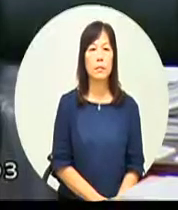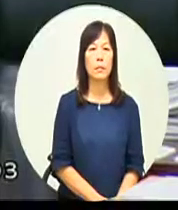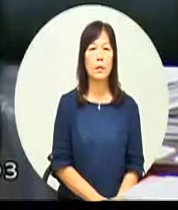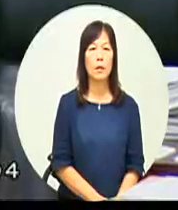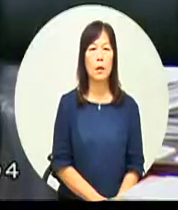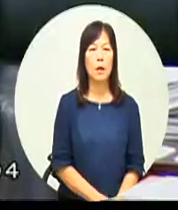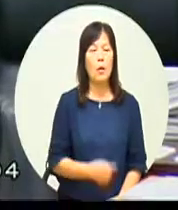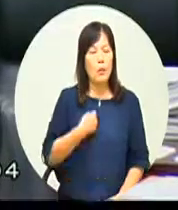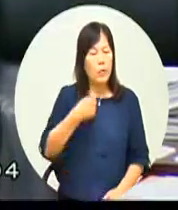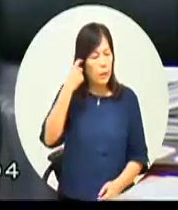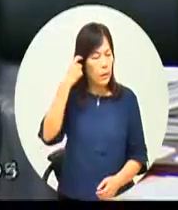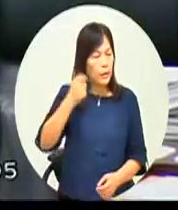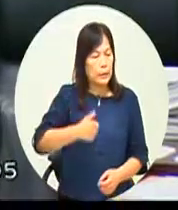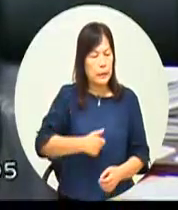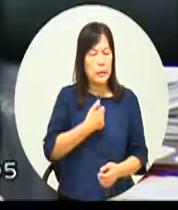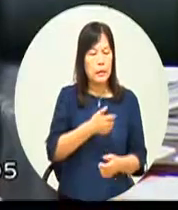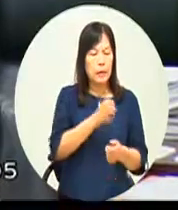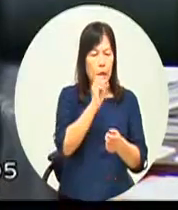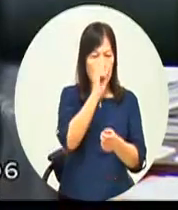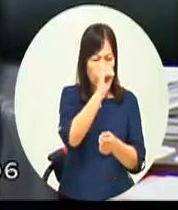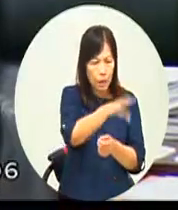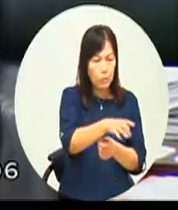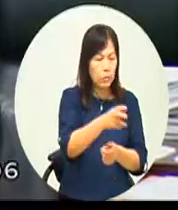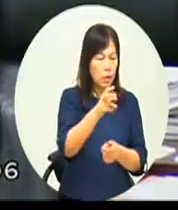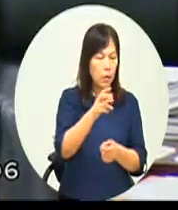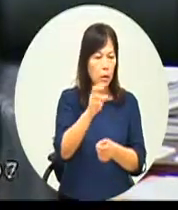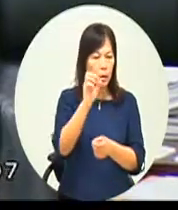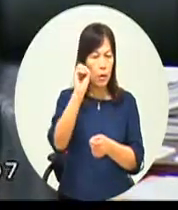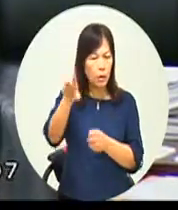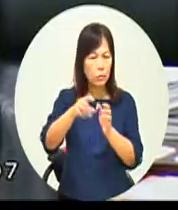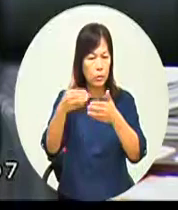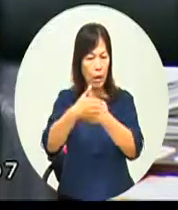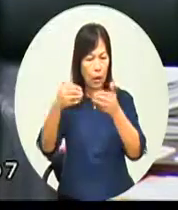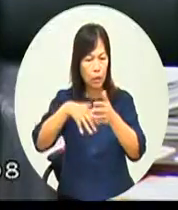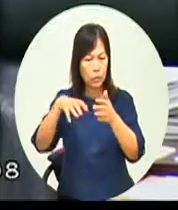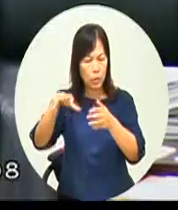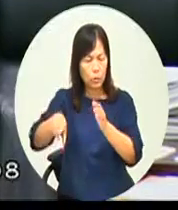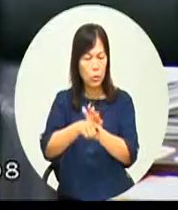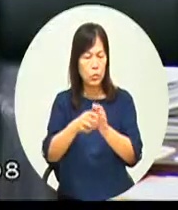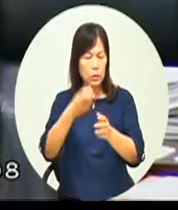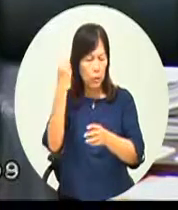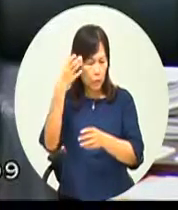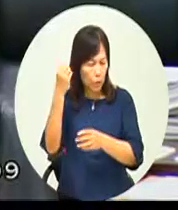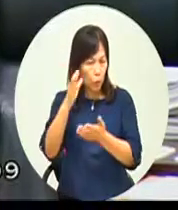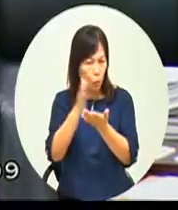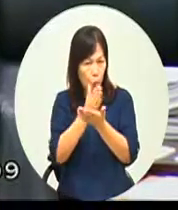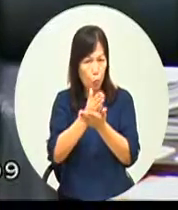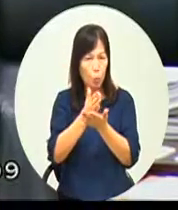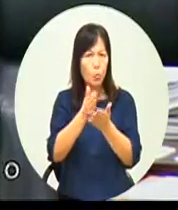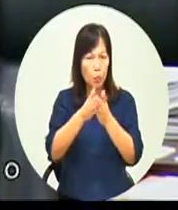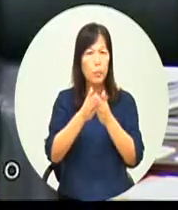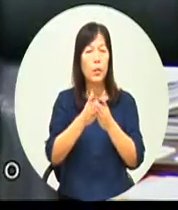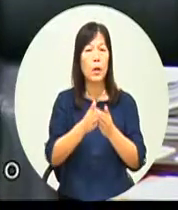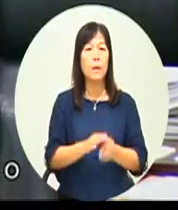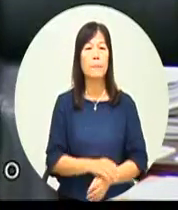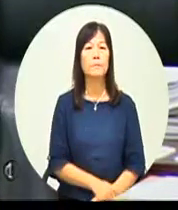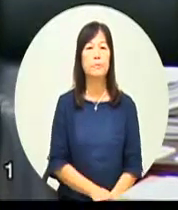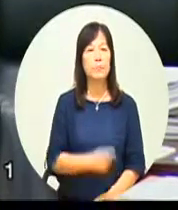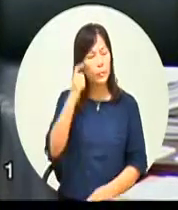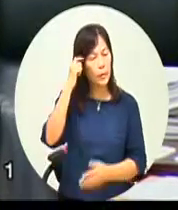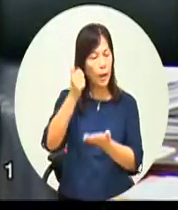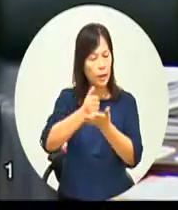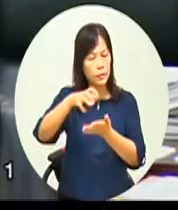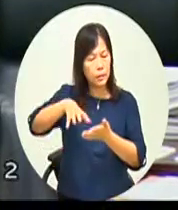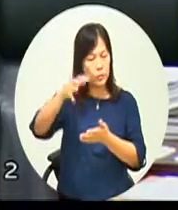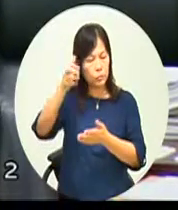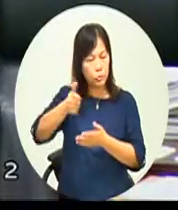真的要提供这样的一个讯息给交通局清楚的重新评估。所以我想请局长就这